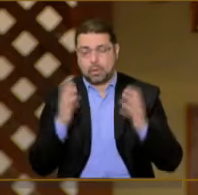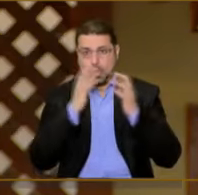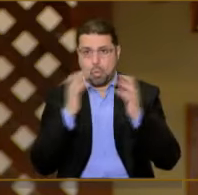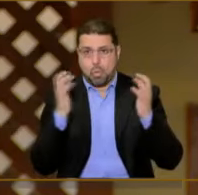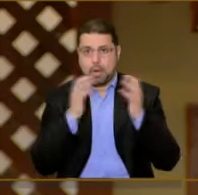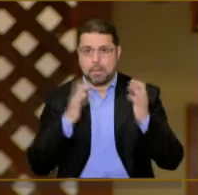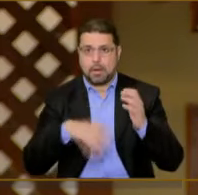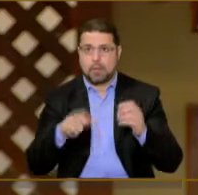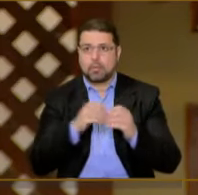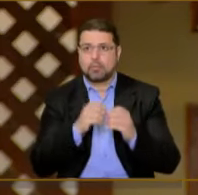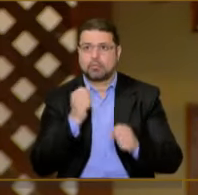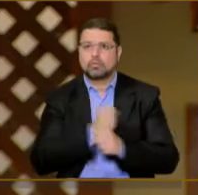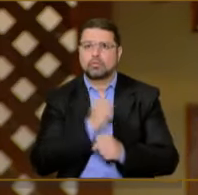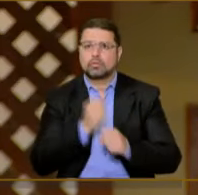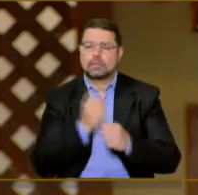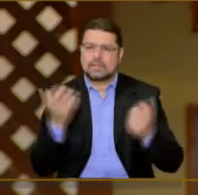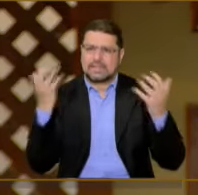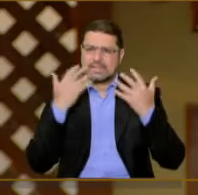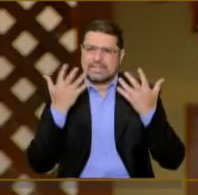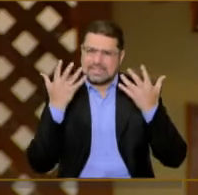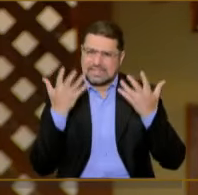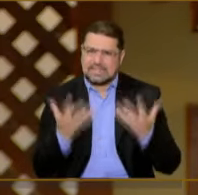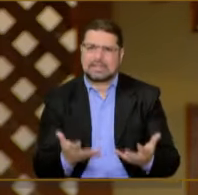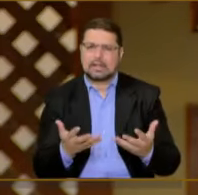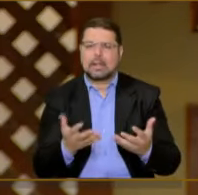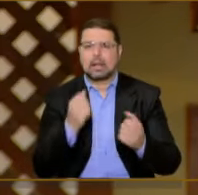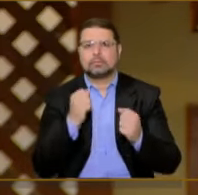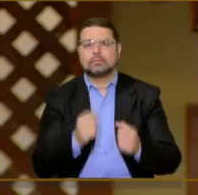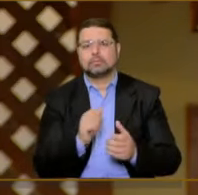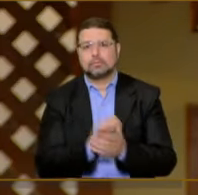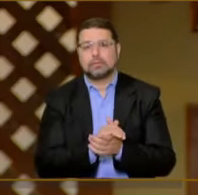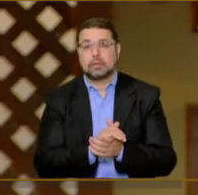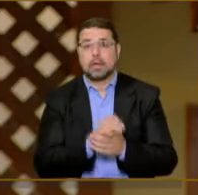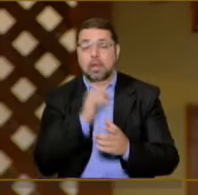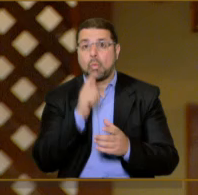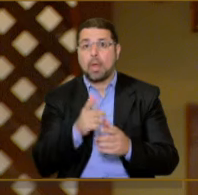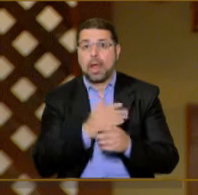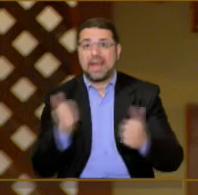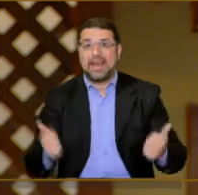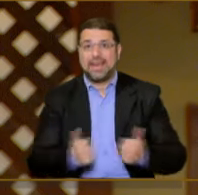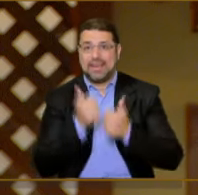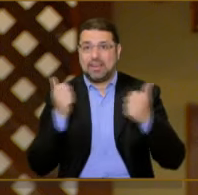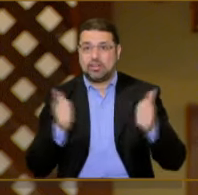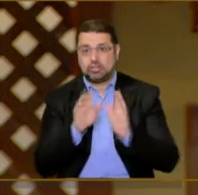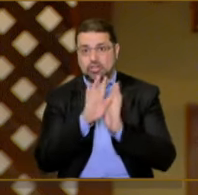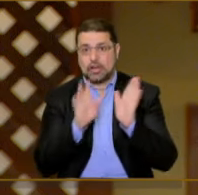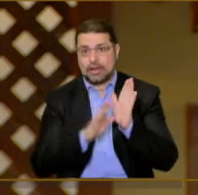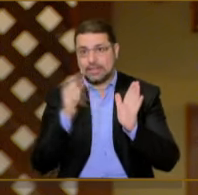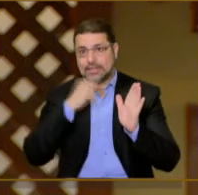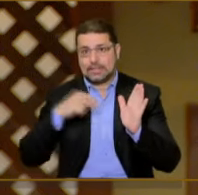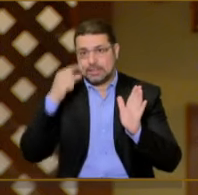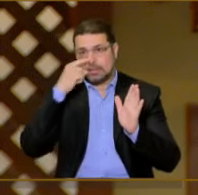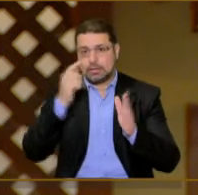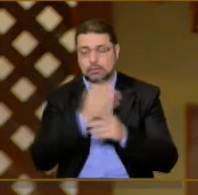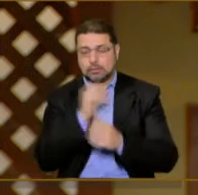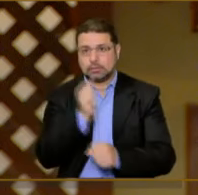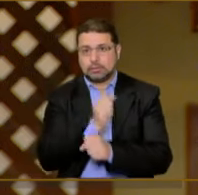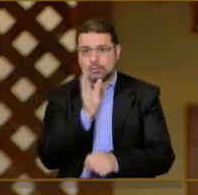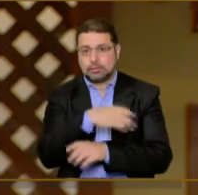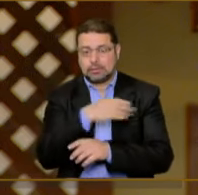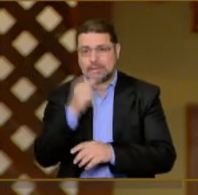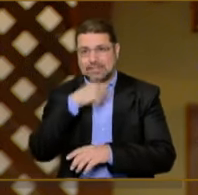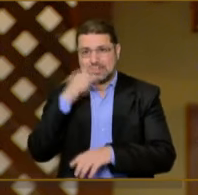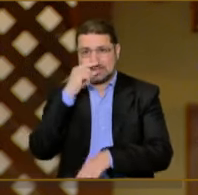العلماء بيشيلوا حموله ضخمه جدا لانه احياء شعائر الدين وضبط